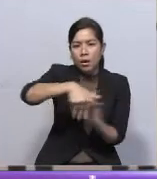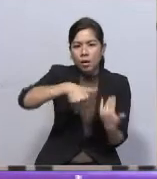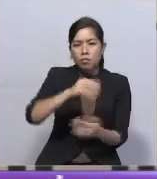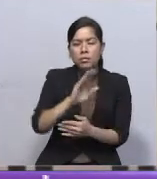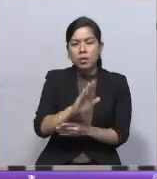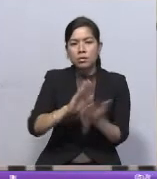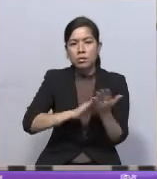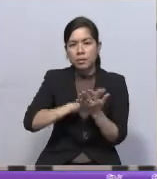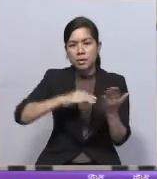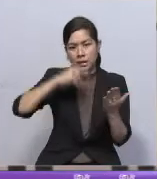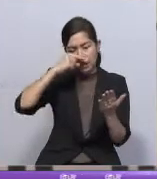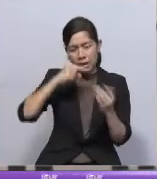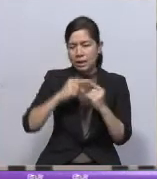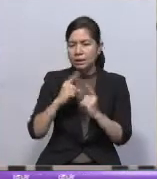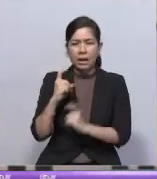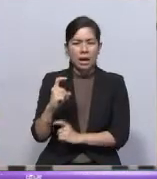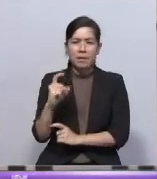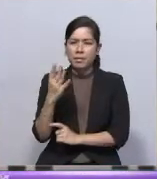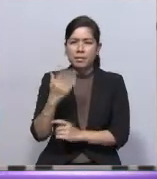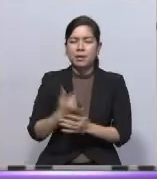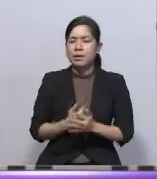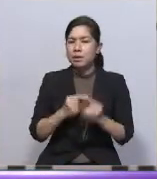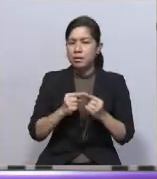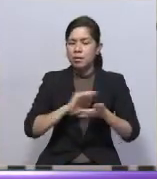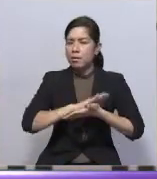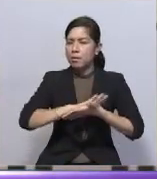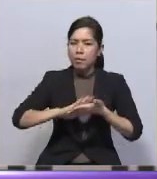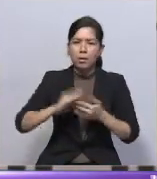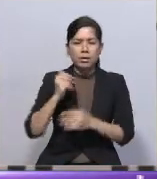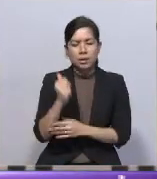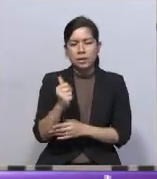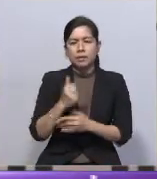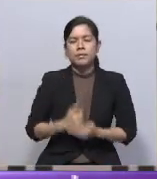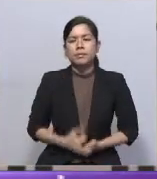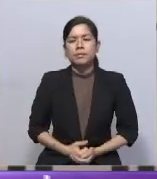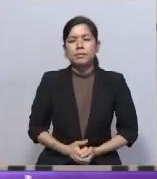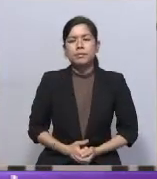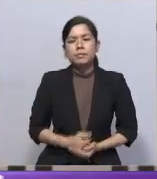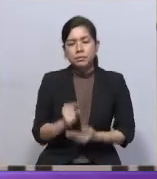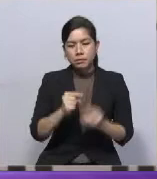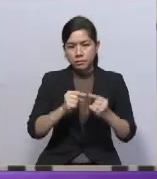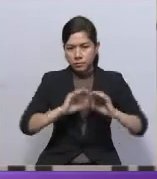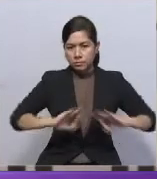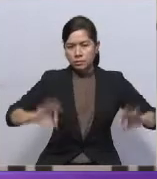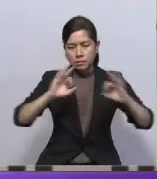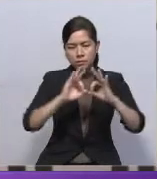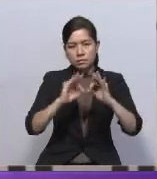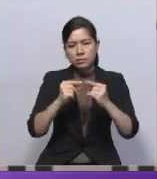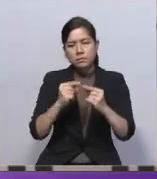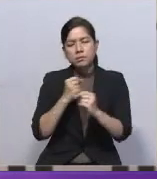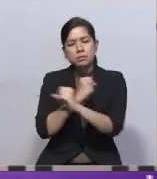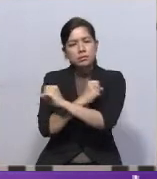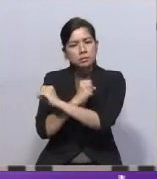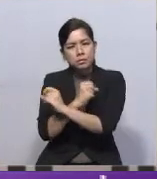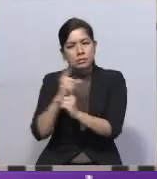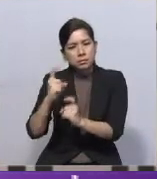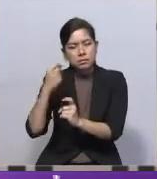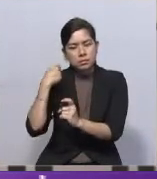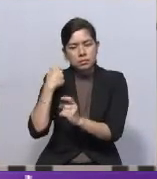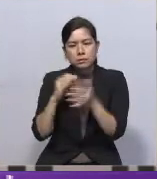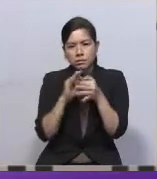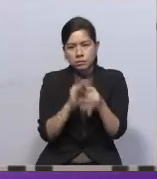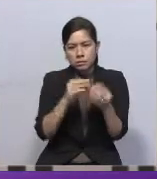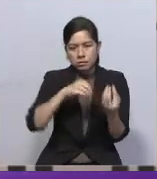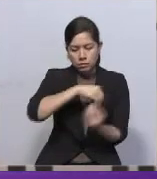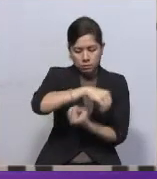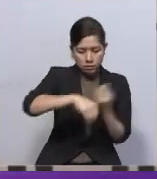ความมั่นคงปลอดภัยในทุกมิติแล้วก็ในทุกระดับความมั่นคงปลอดภัยในทุกมิติก็หมายความว่ามิติด้านการเมืองเศรษฐกิจ